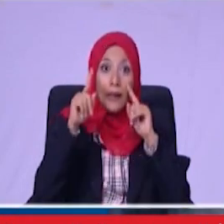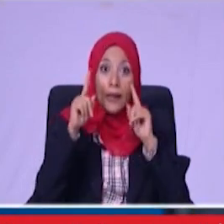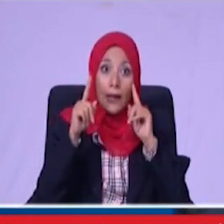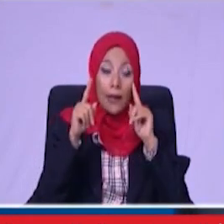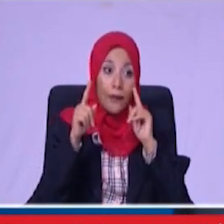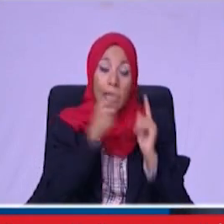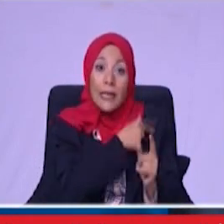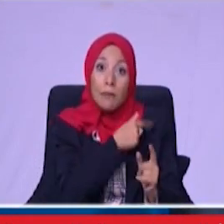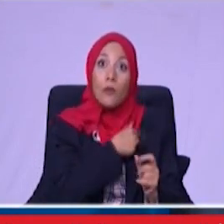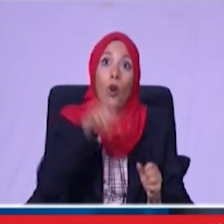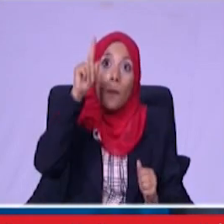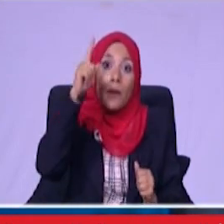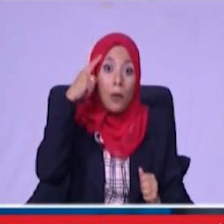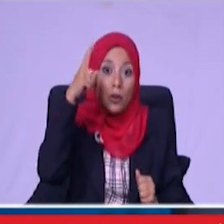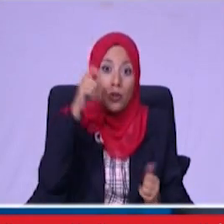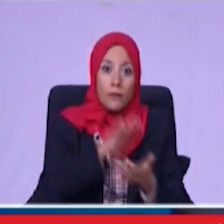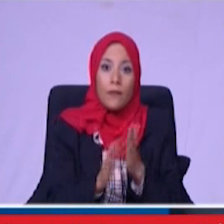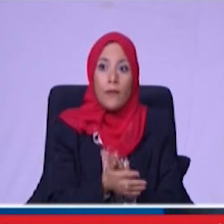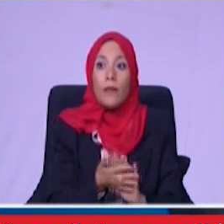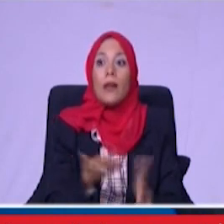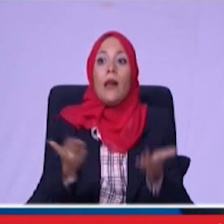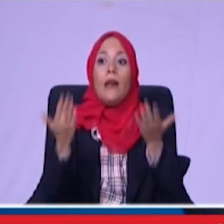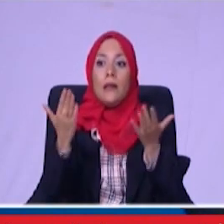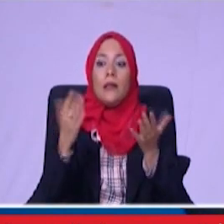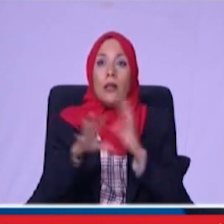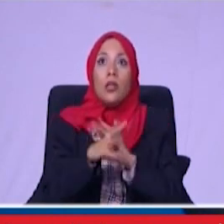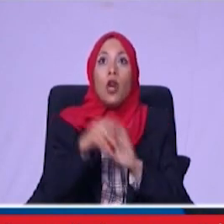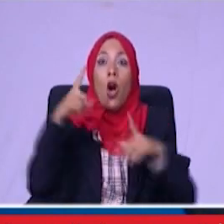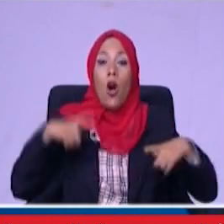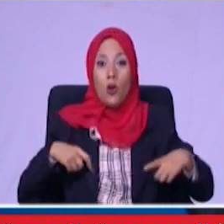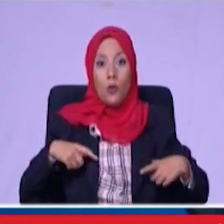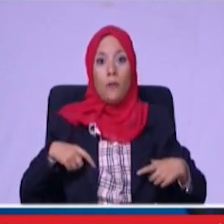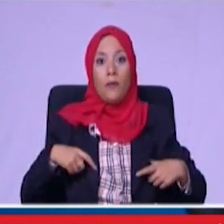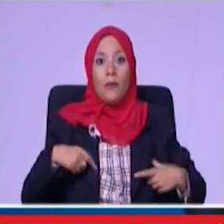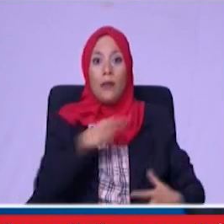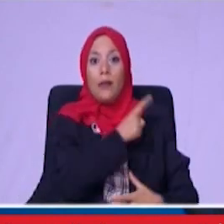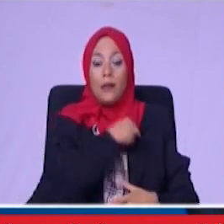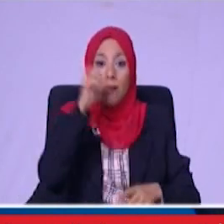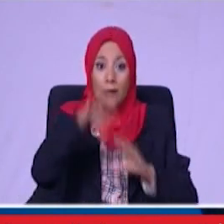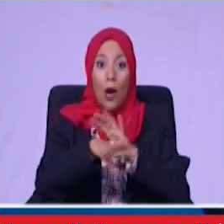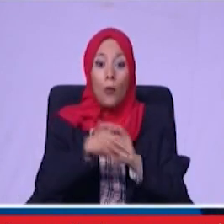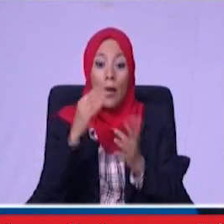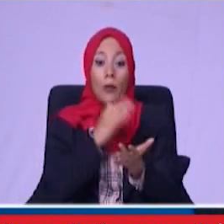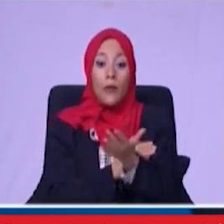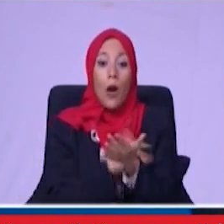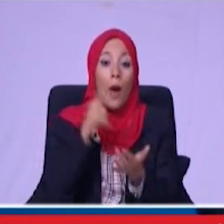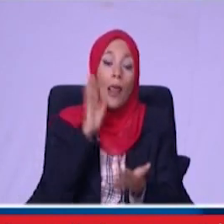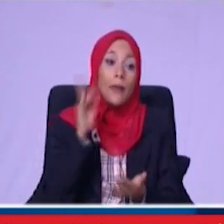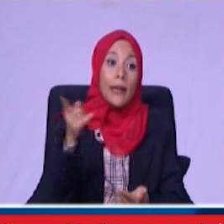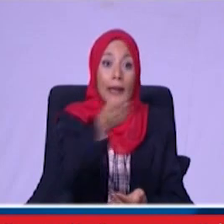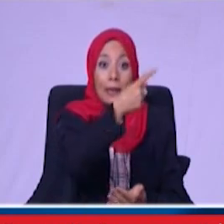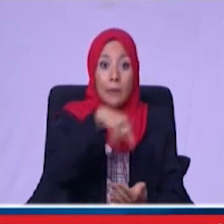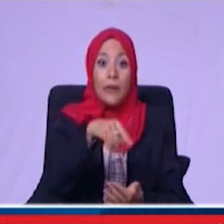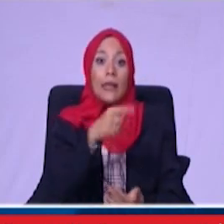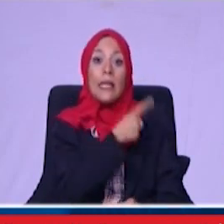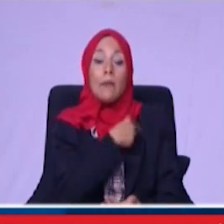ولذلك احنا نقول ايه اسالك بكل اسم هو سميت به او انزلته في كتابك او علمته احدا من خلقك